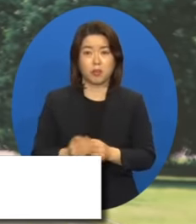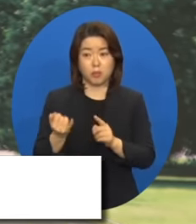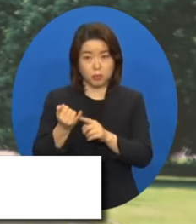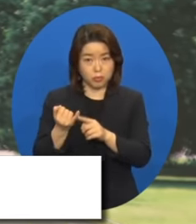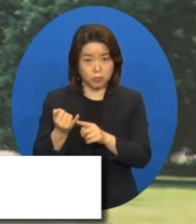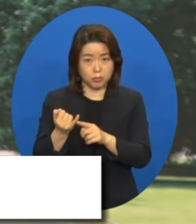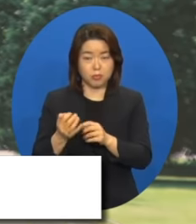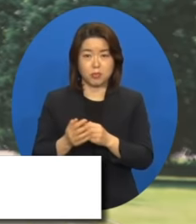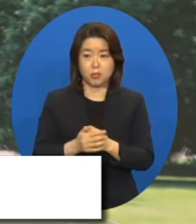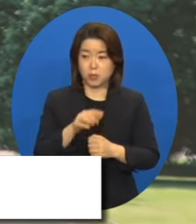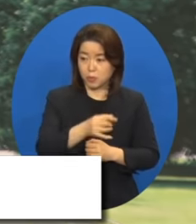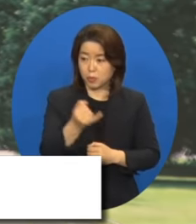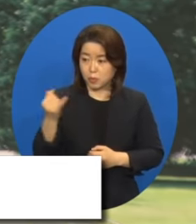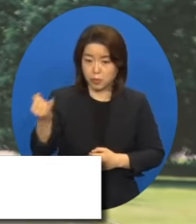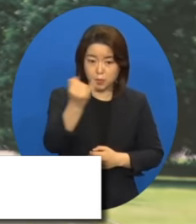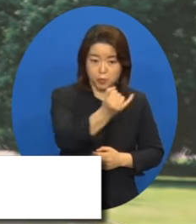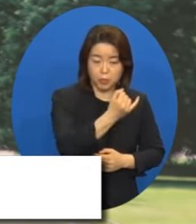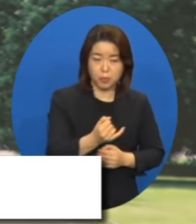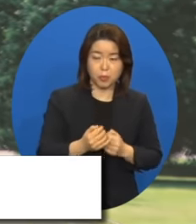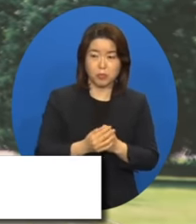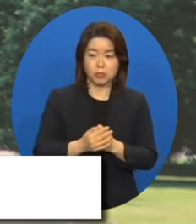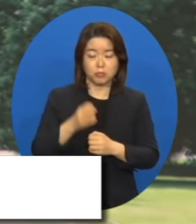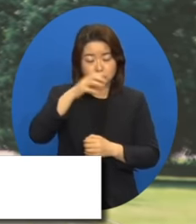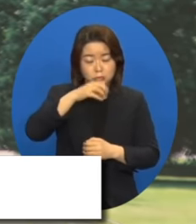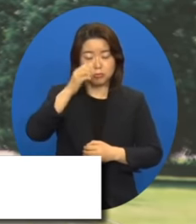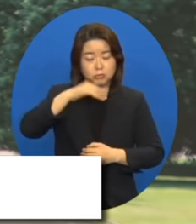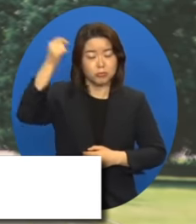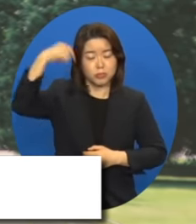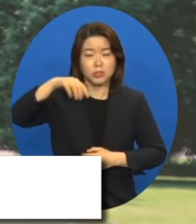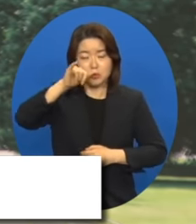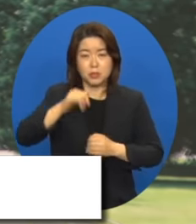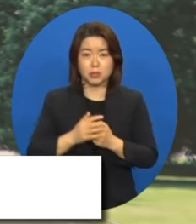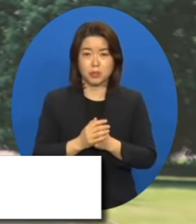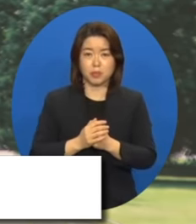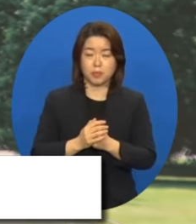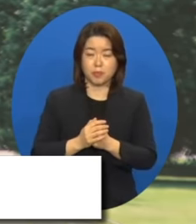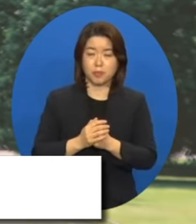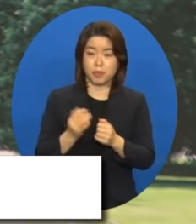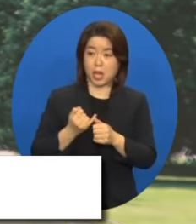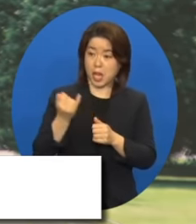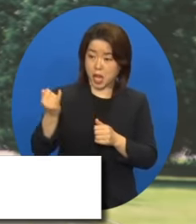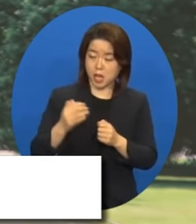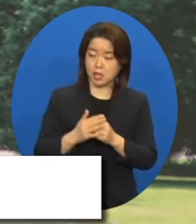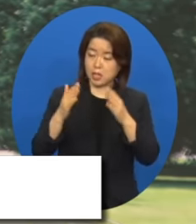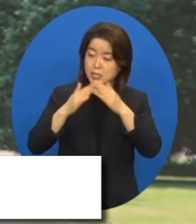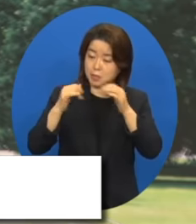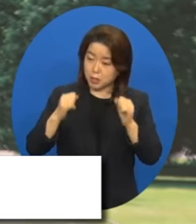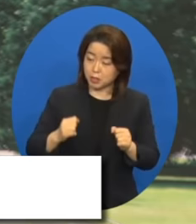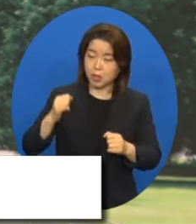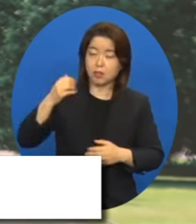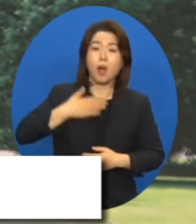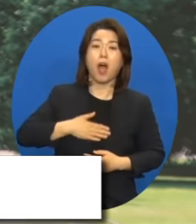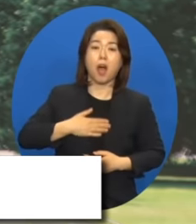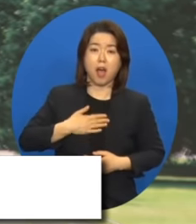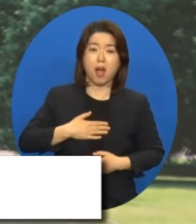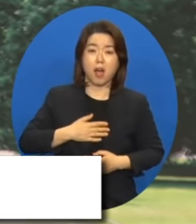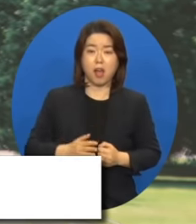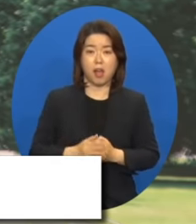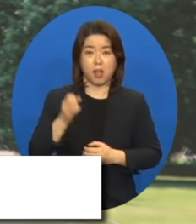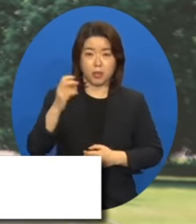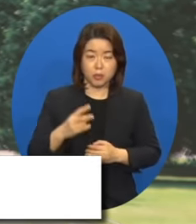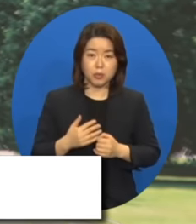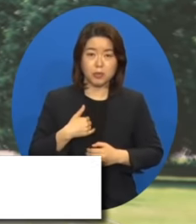그건 느낌이 오는 거죠. 그러니까 아내가 집에 있다는 것을 느끼면서, 그리고